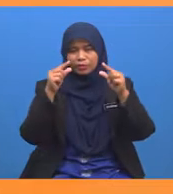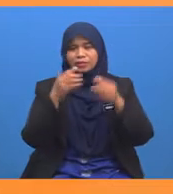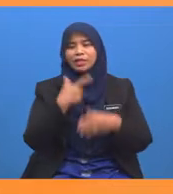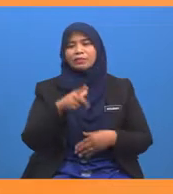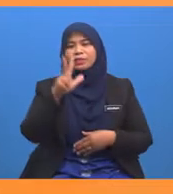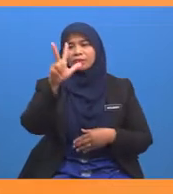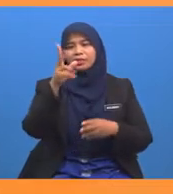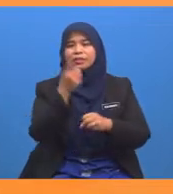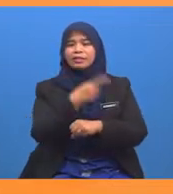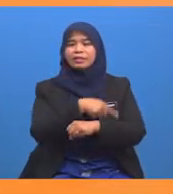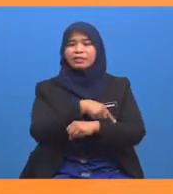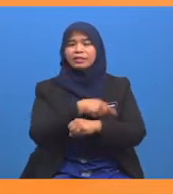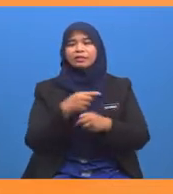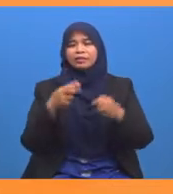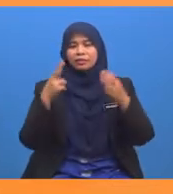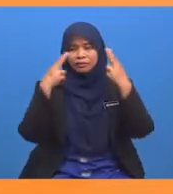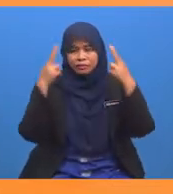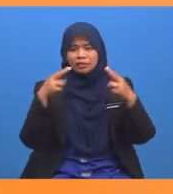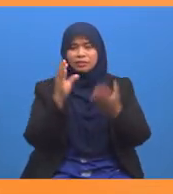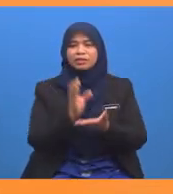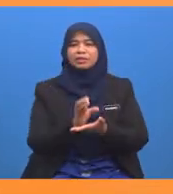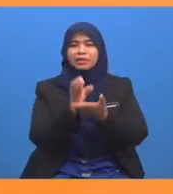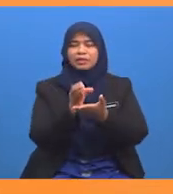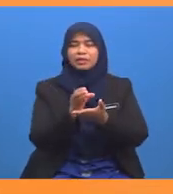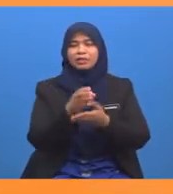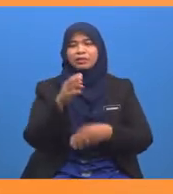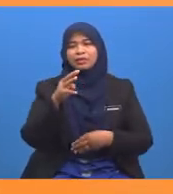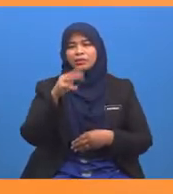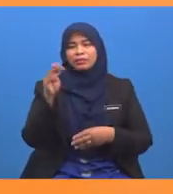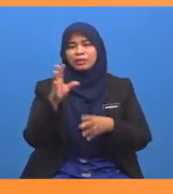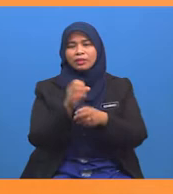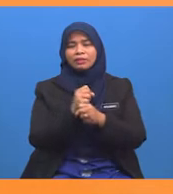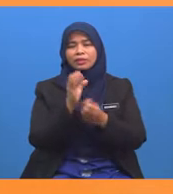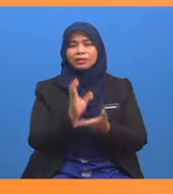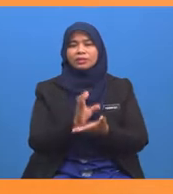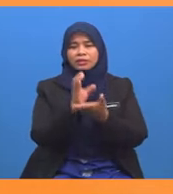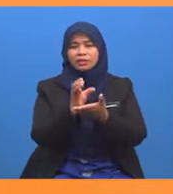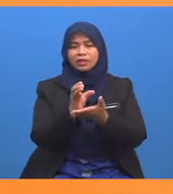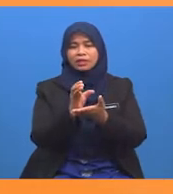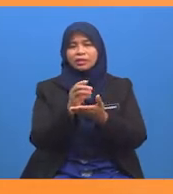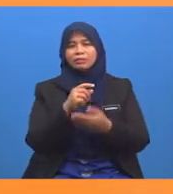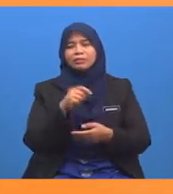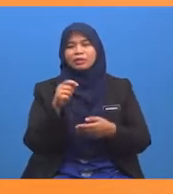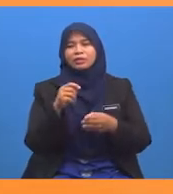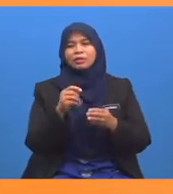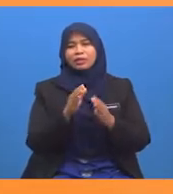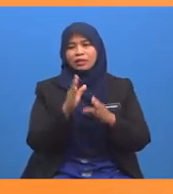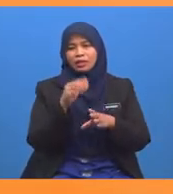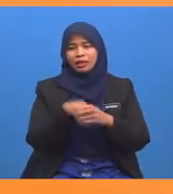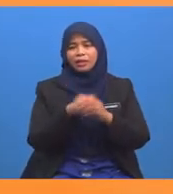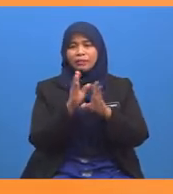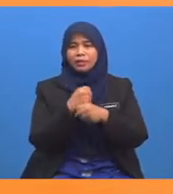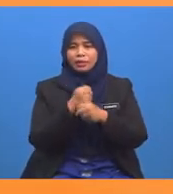3 hari. Ustazah cadangkan murid-murid dapat menghasilkan penulisan dalam bentuk buku skrap